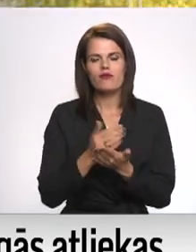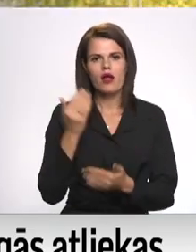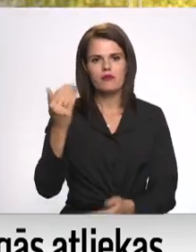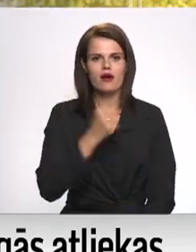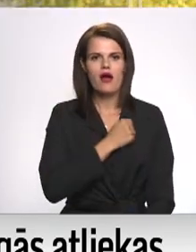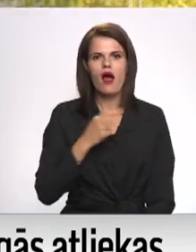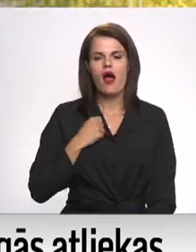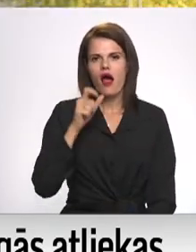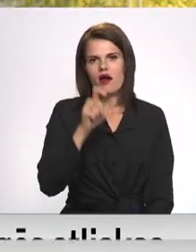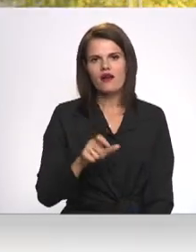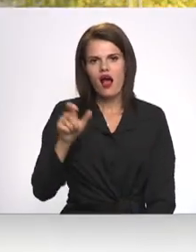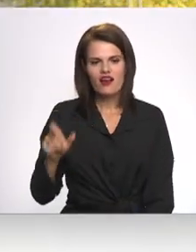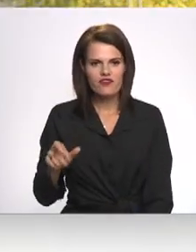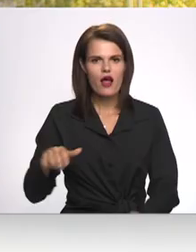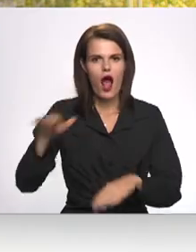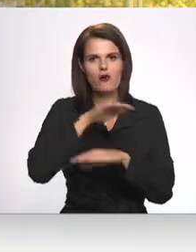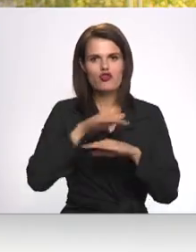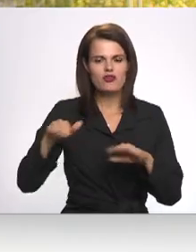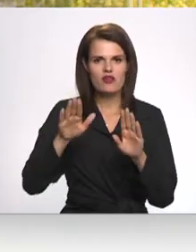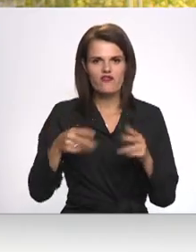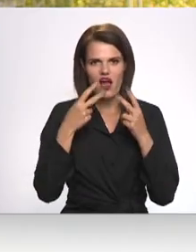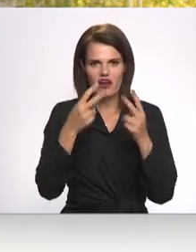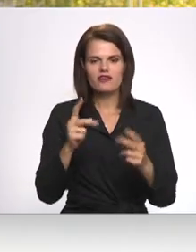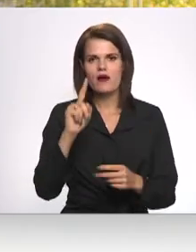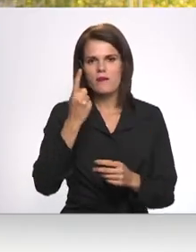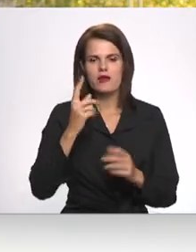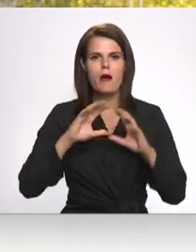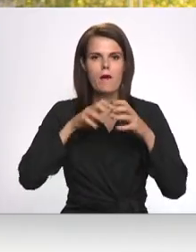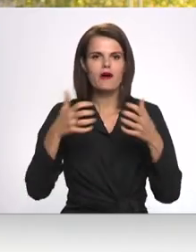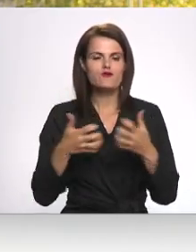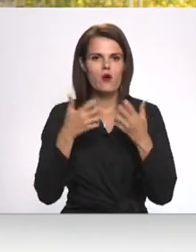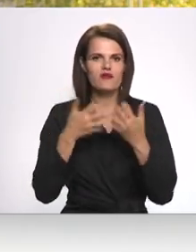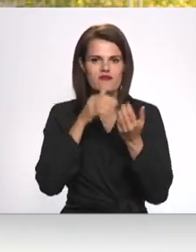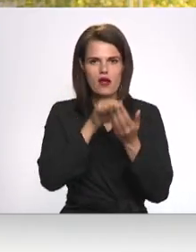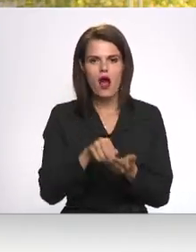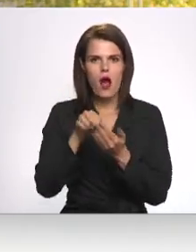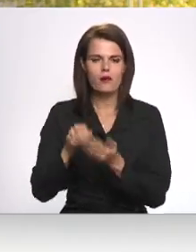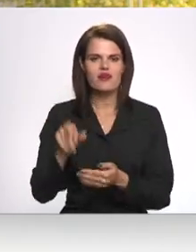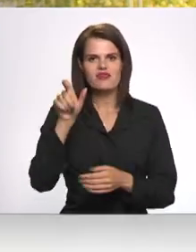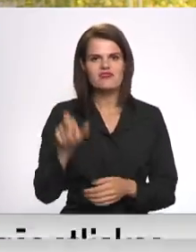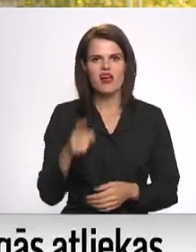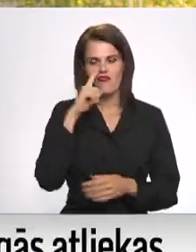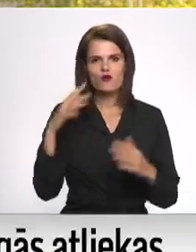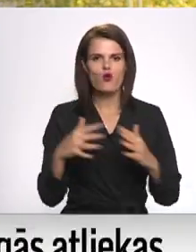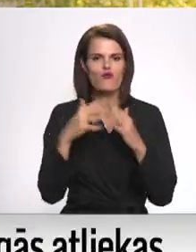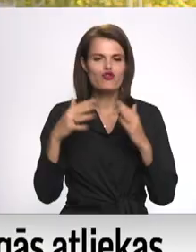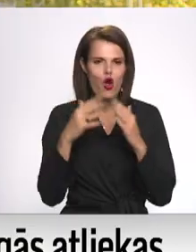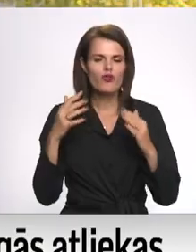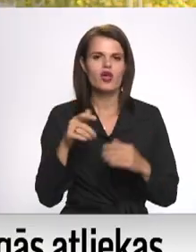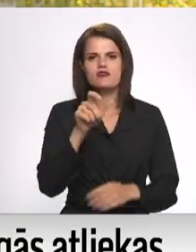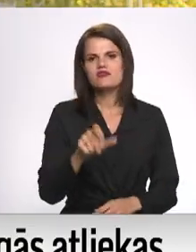karavīriem. Paša augšējā slānī, ko mēs varam redzēt, ja tie ir Pirmā pasaules kara bedījumi, ja tie ir cilvēki no frontes, tie cilvēki, kas ir apbedīti